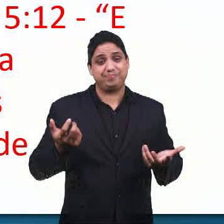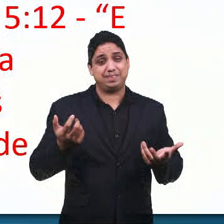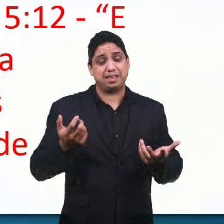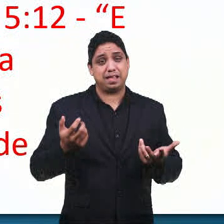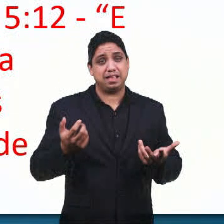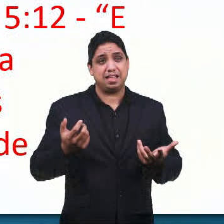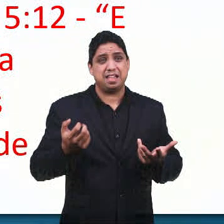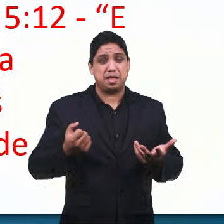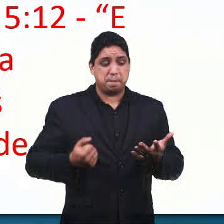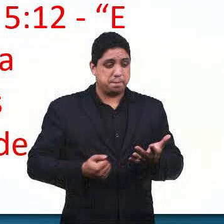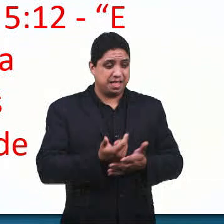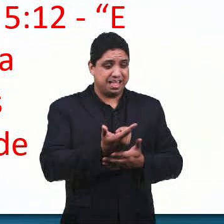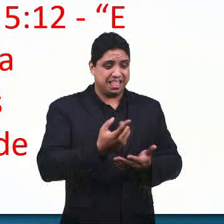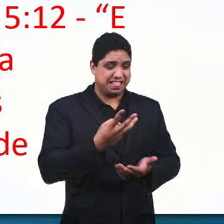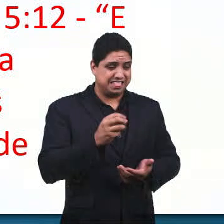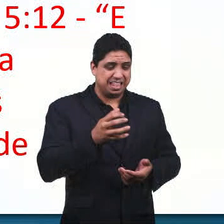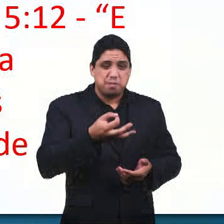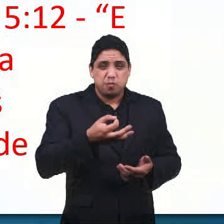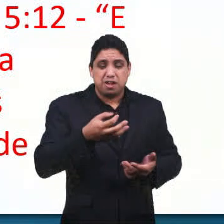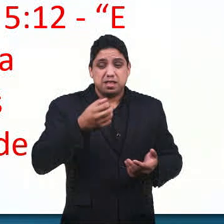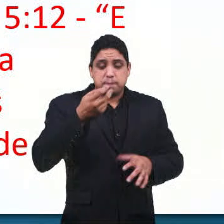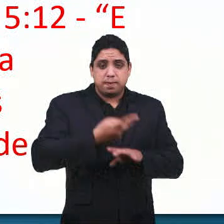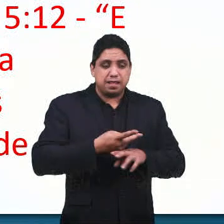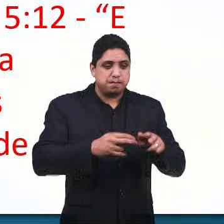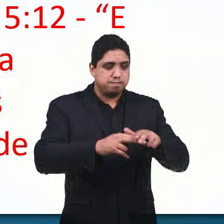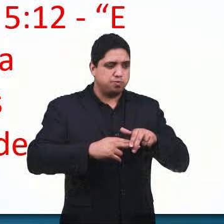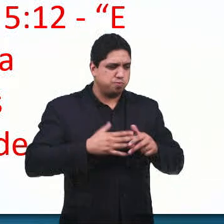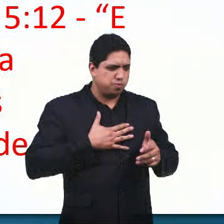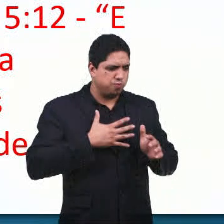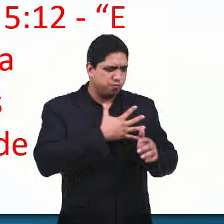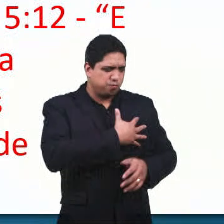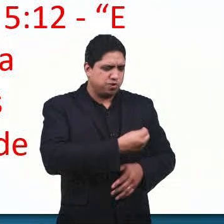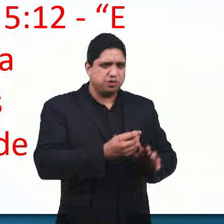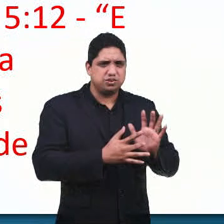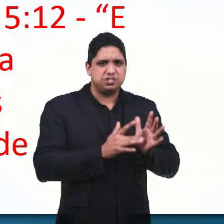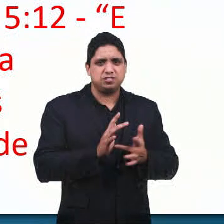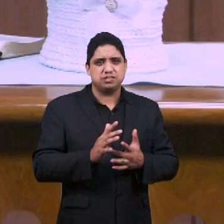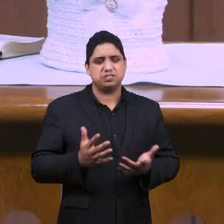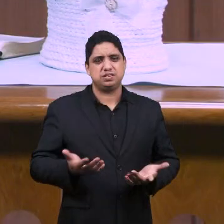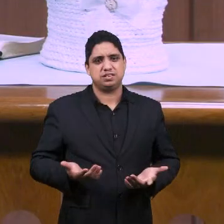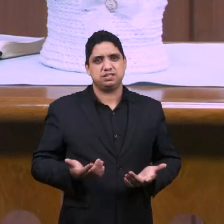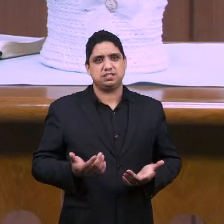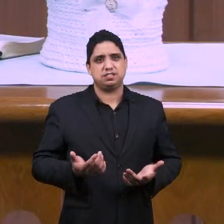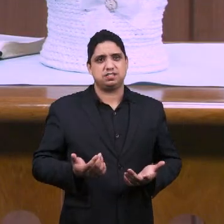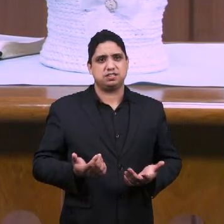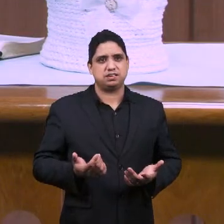30 pièces d'argent. Quel prix c'est celui-là?